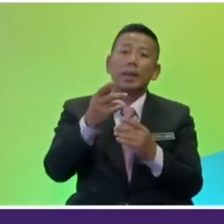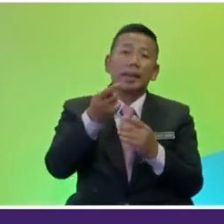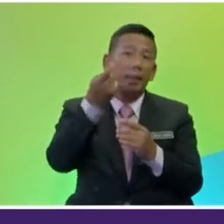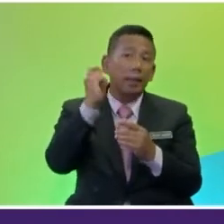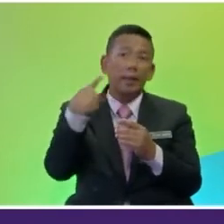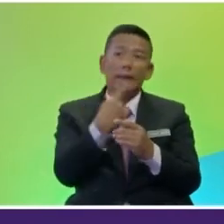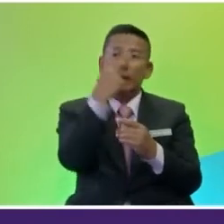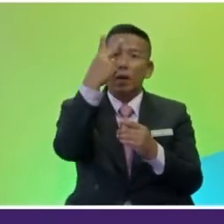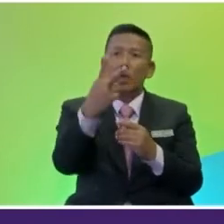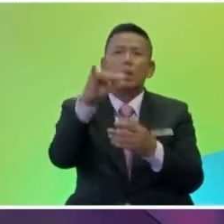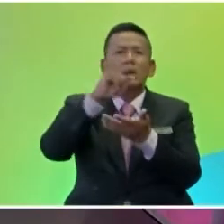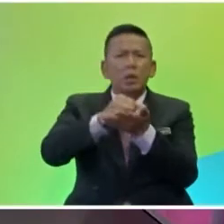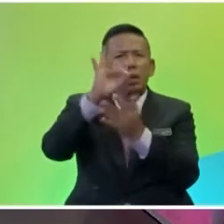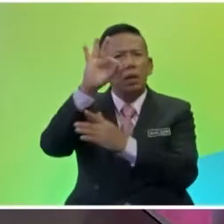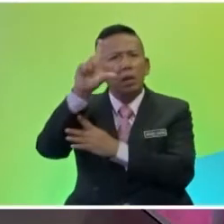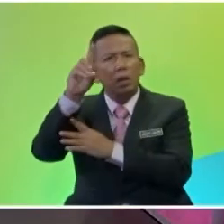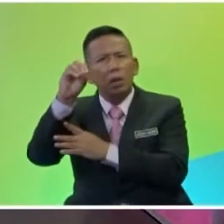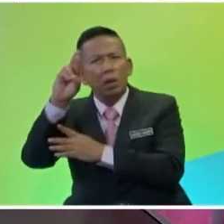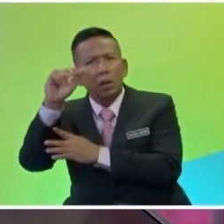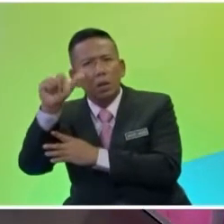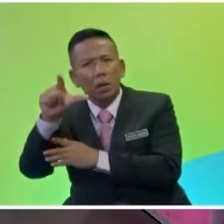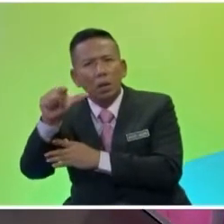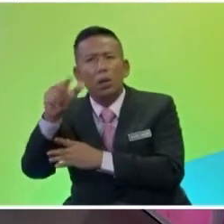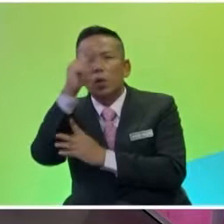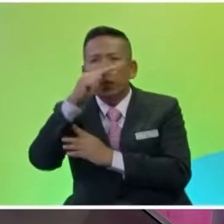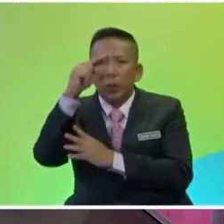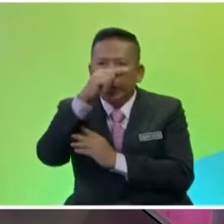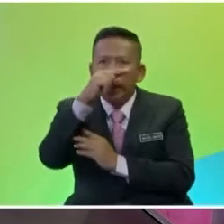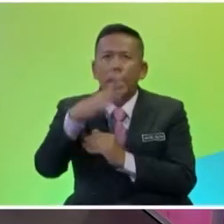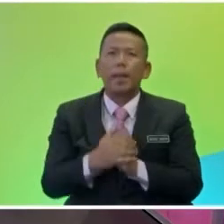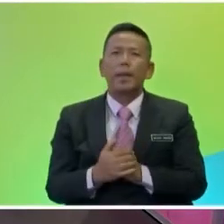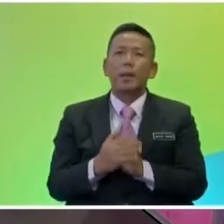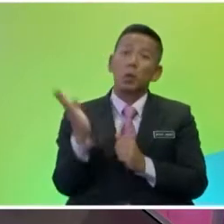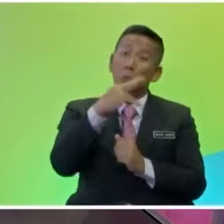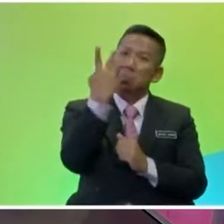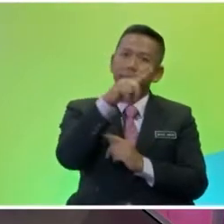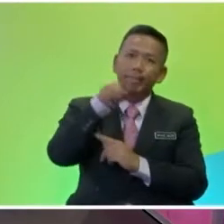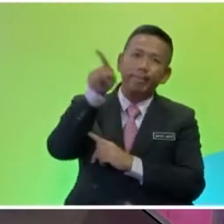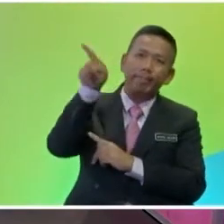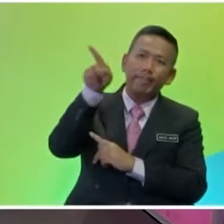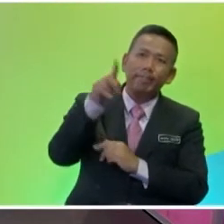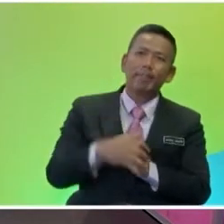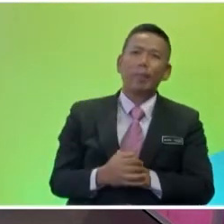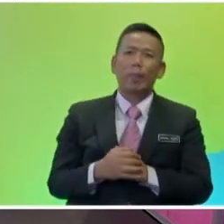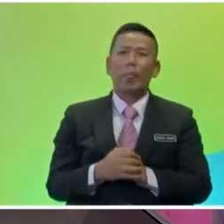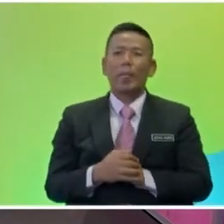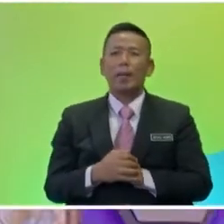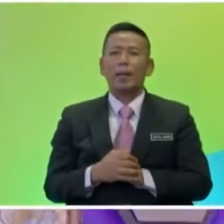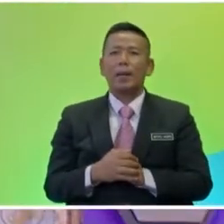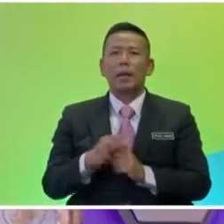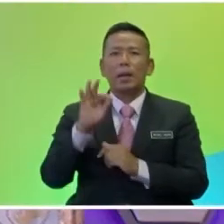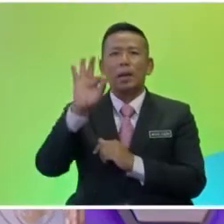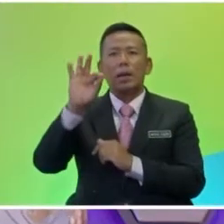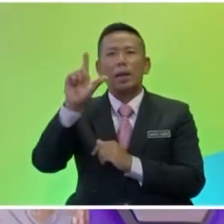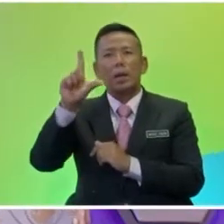itulah flora Noma Jo kita juga seterusnya Oke Mari kita tengok silat yang seterusnya flora